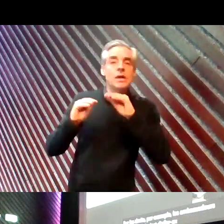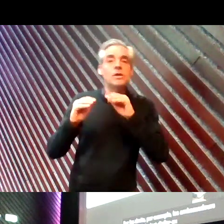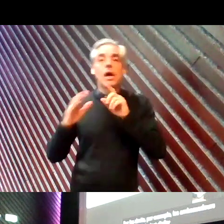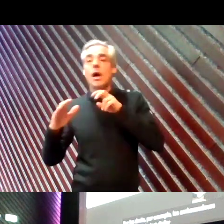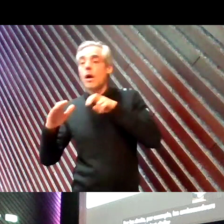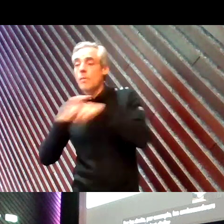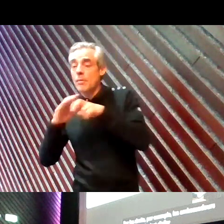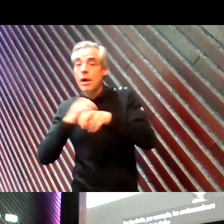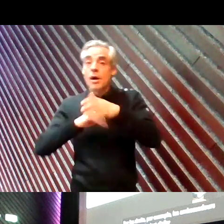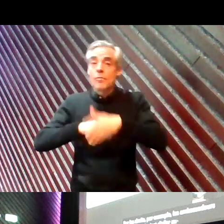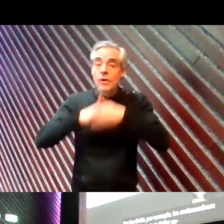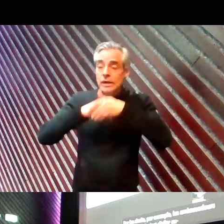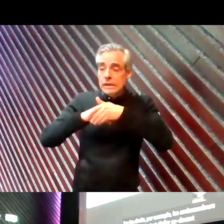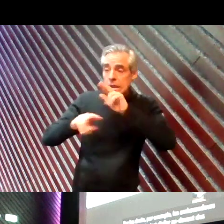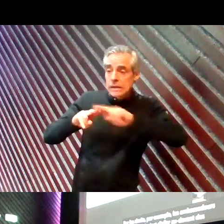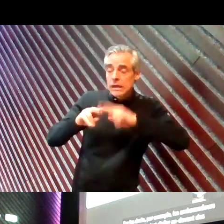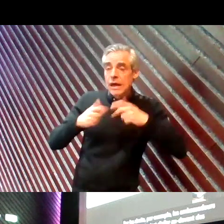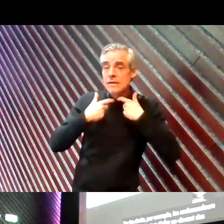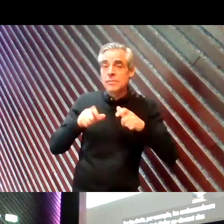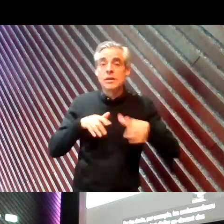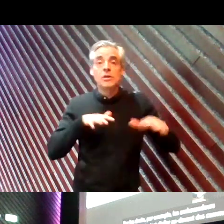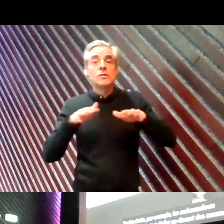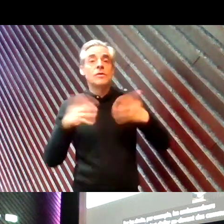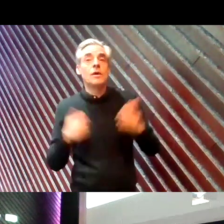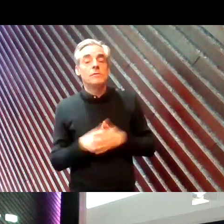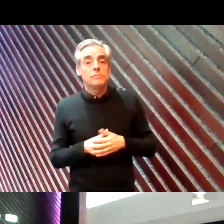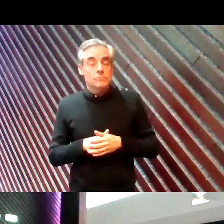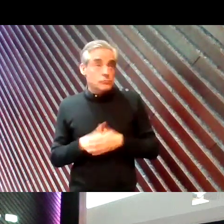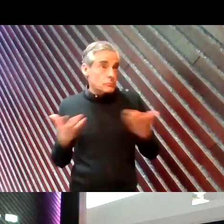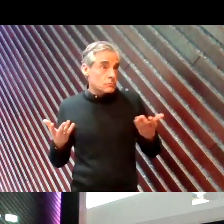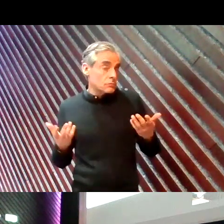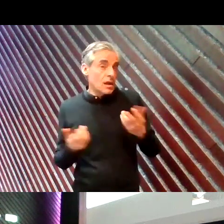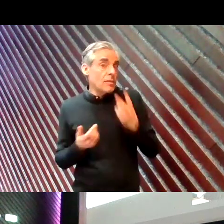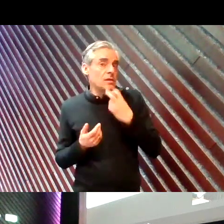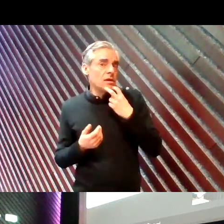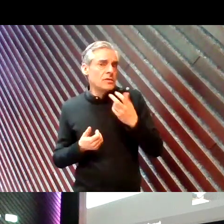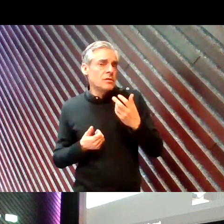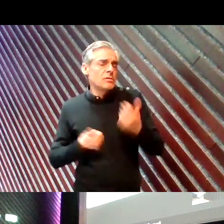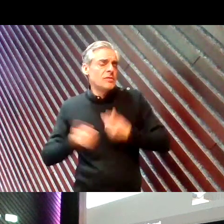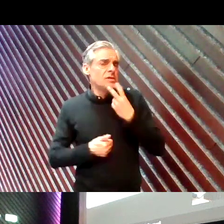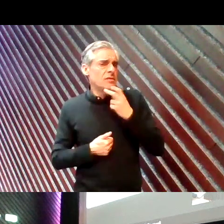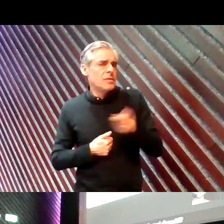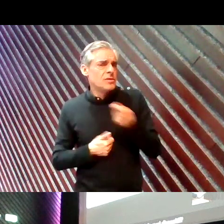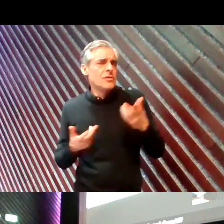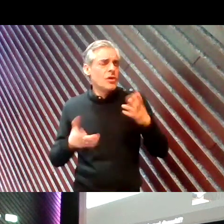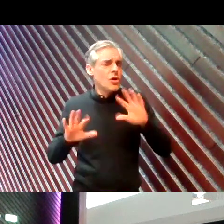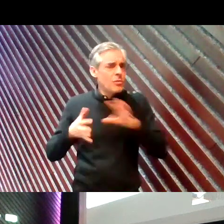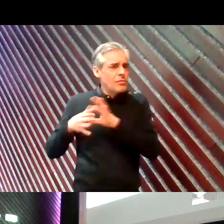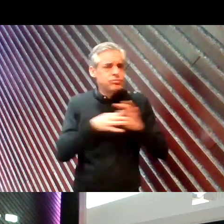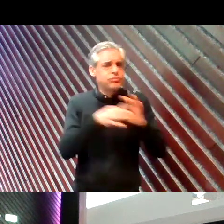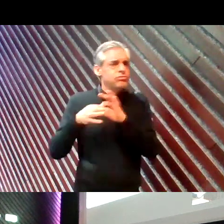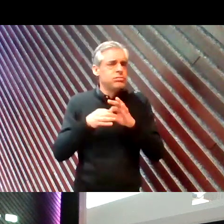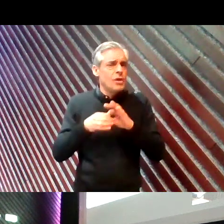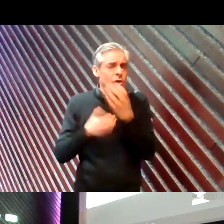favoriser l'accessibilité. On s'est servi de quel dispositif, à votre avis ? Eh bien, des services civiques. Voilà. Donc, vous voyez un peu comment, en